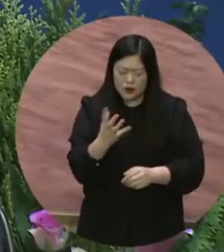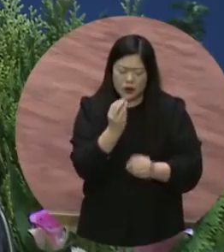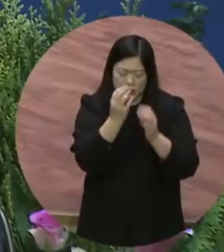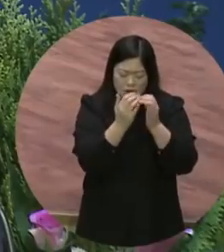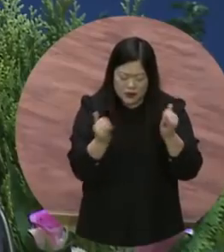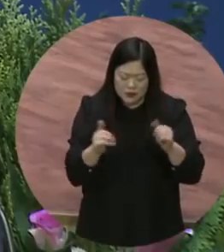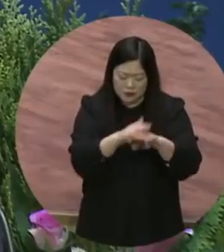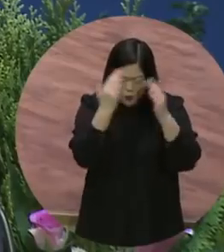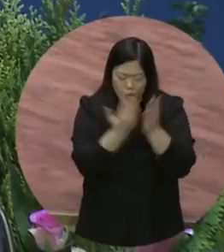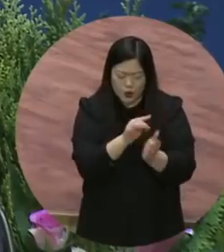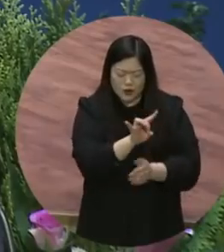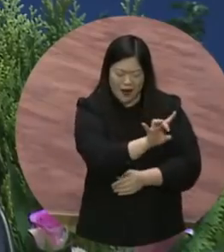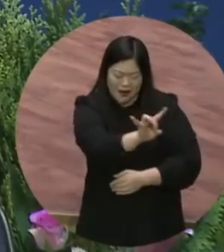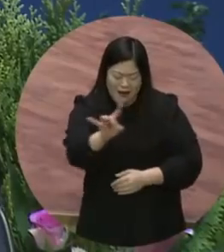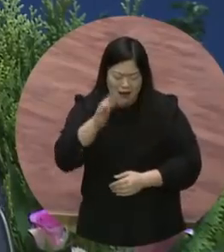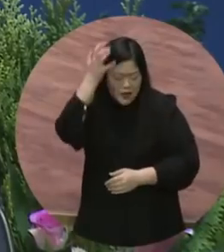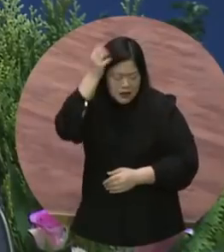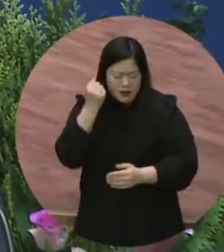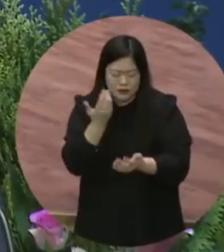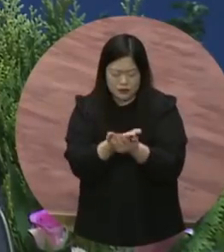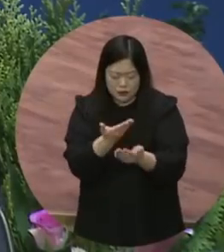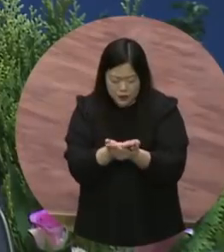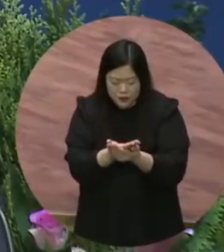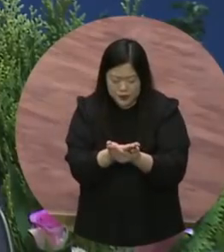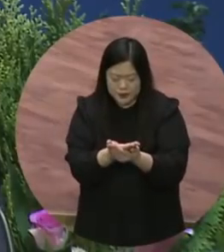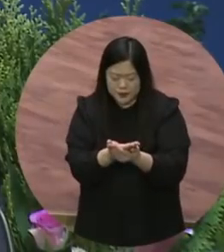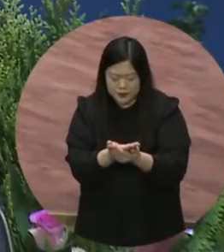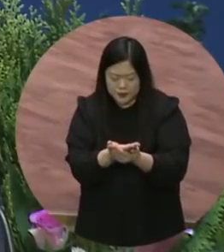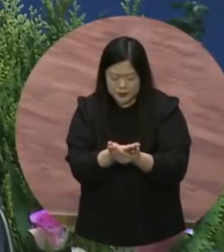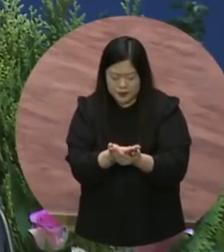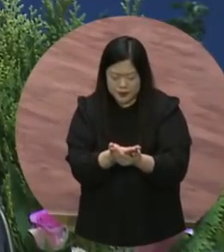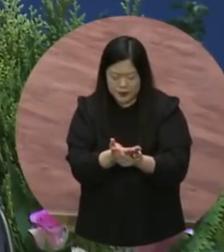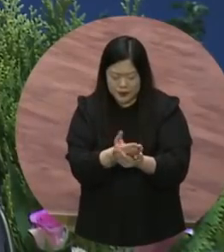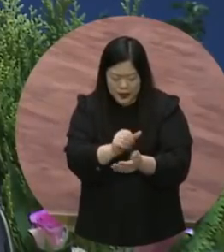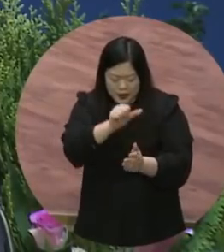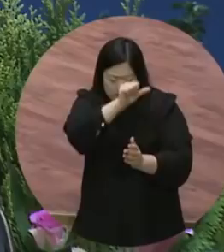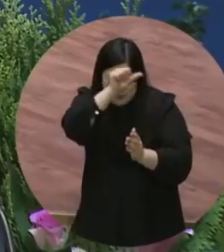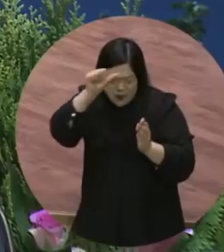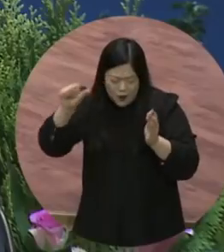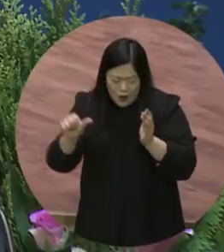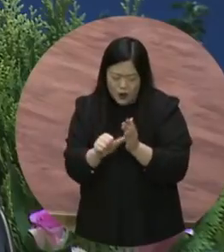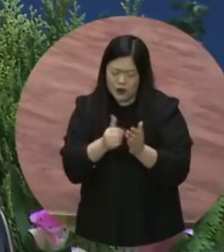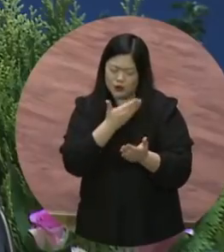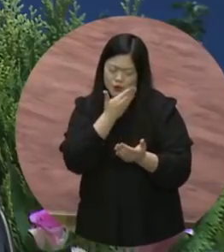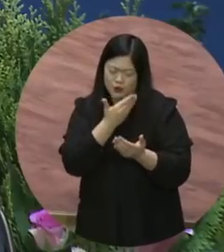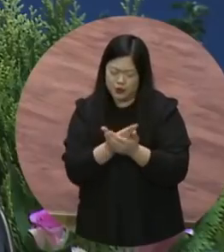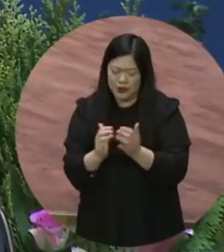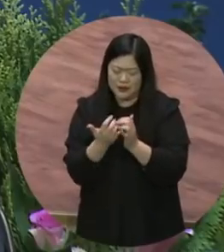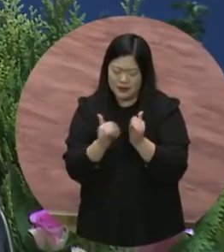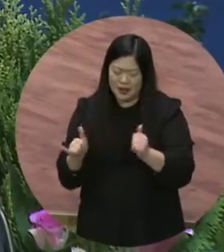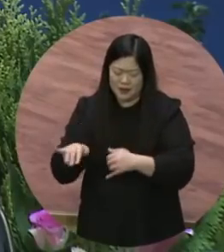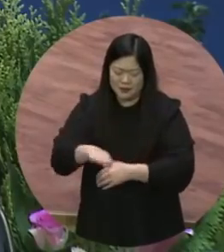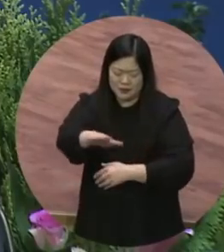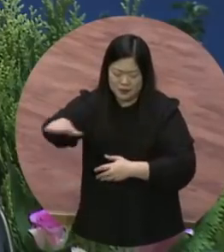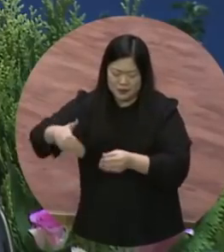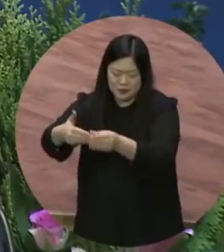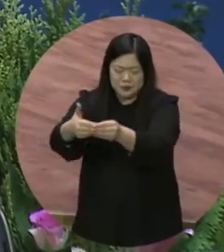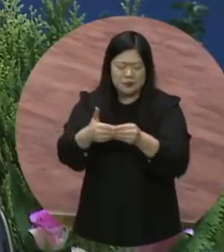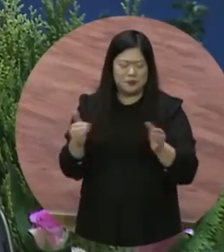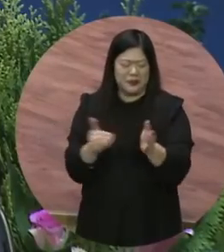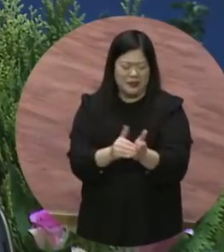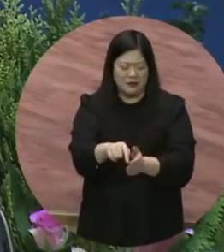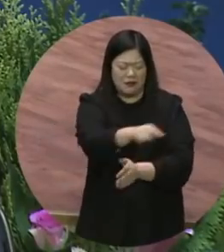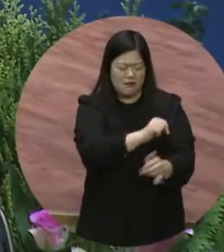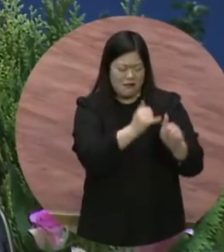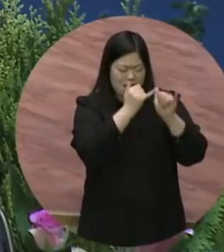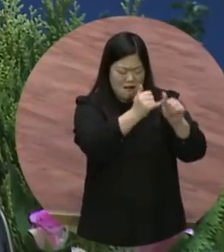권사님, 전도자들 한 사람 한 사람 주님이 축복하시고 참으로 일평생 주님께 영광 돌릴 수 있는 최고의 상급이